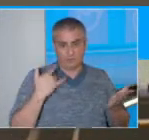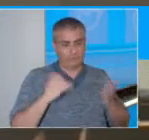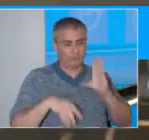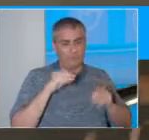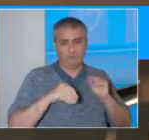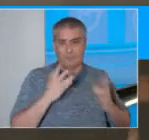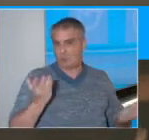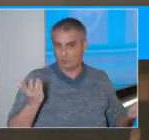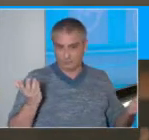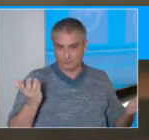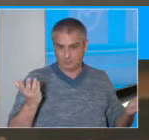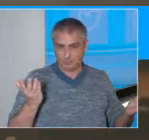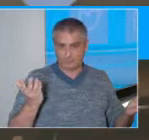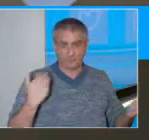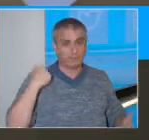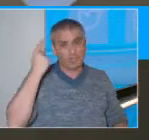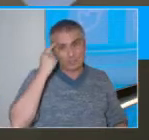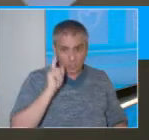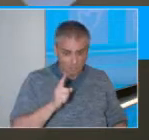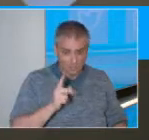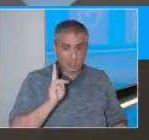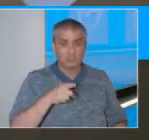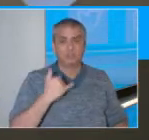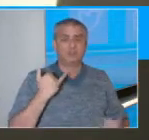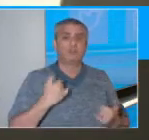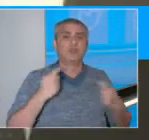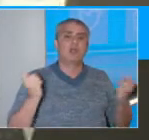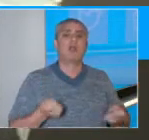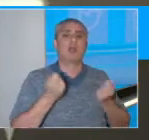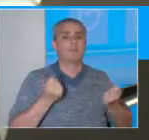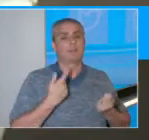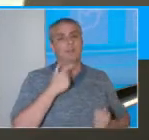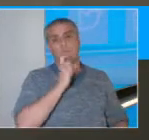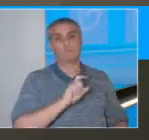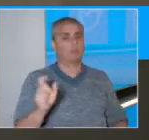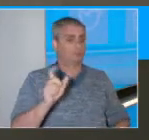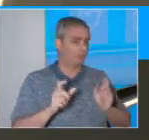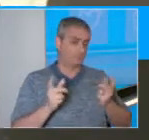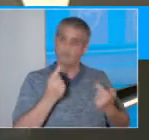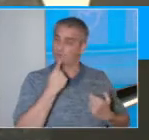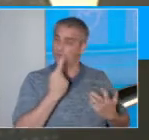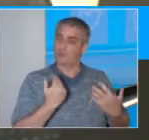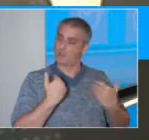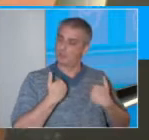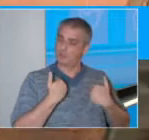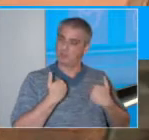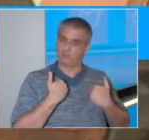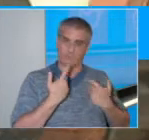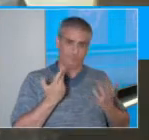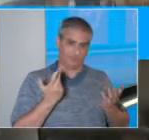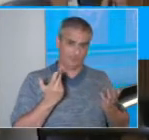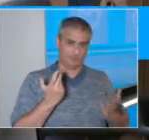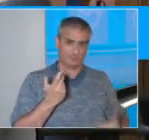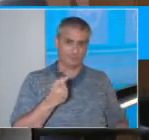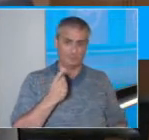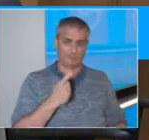בחירות נוספת. אני יודע שיש לו עכשיו קמפיין שבא ומאשים את אחרים ואומר, אני נפלתי, קפצתי